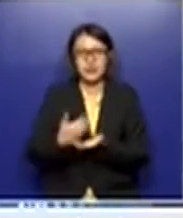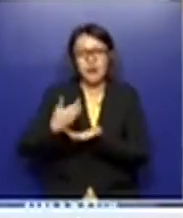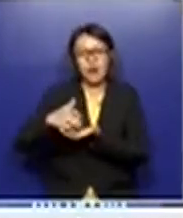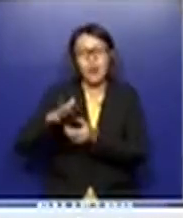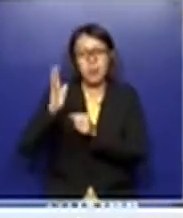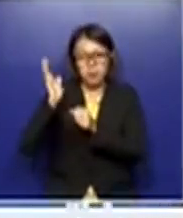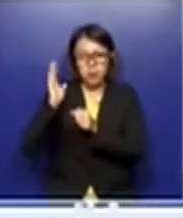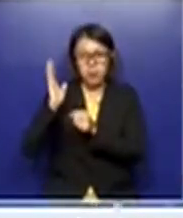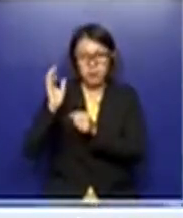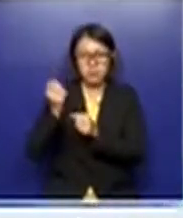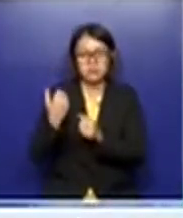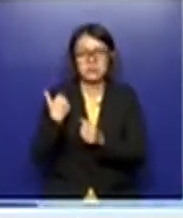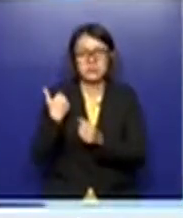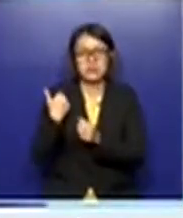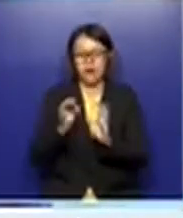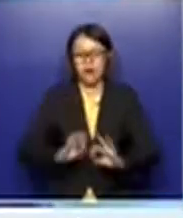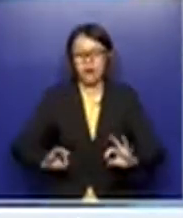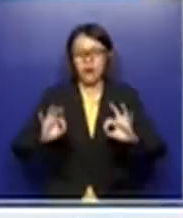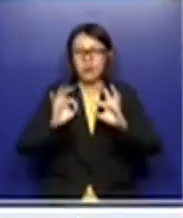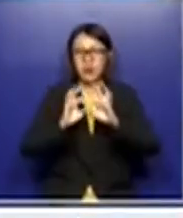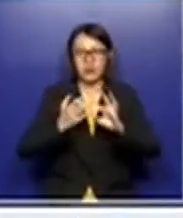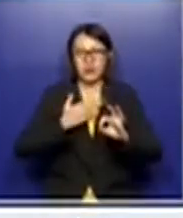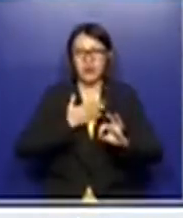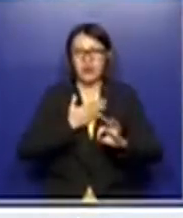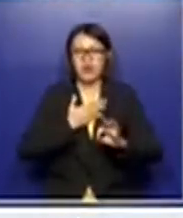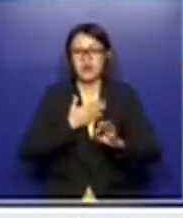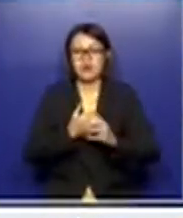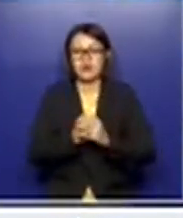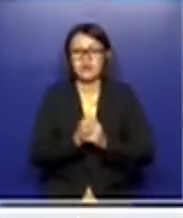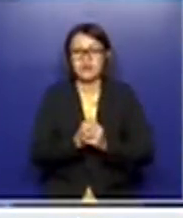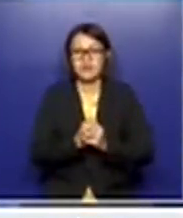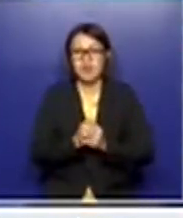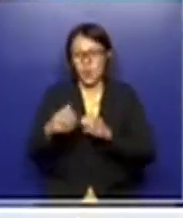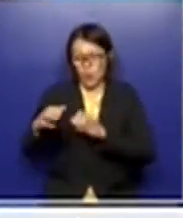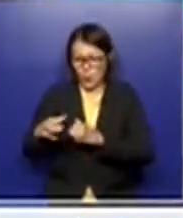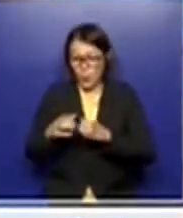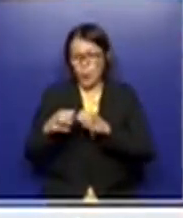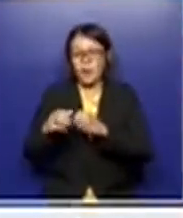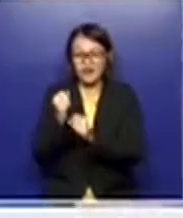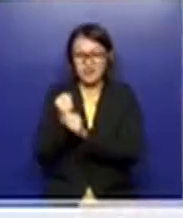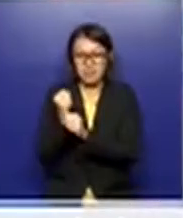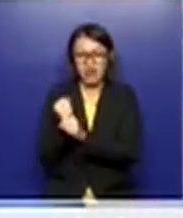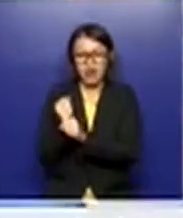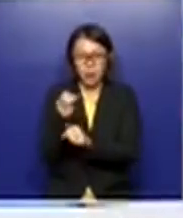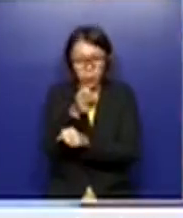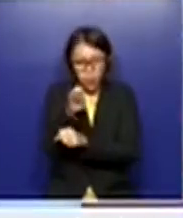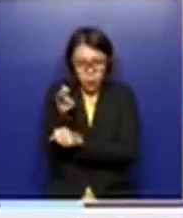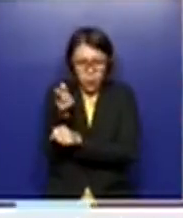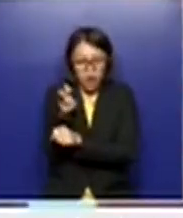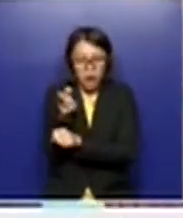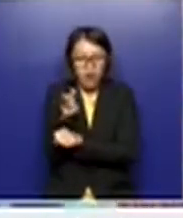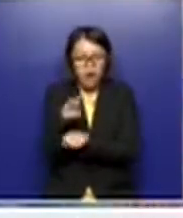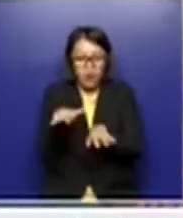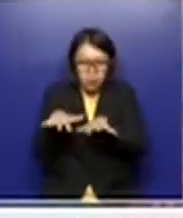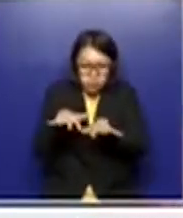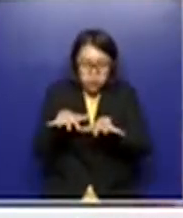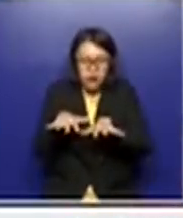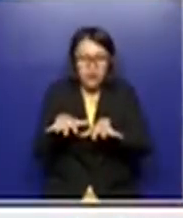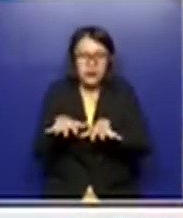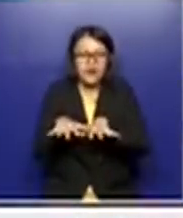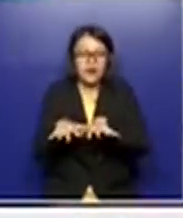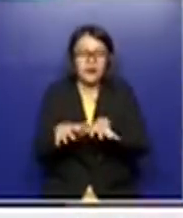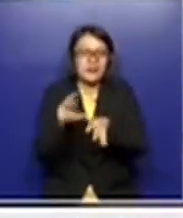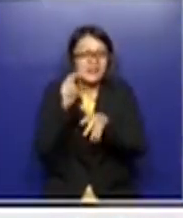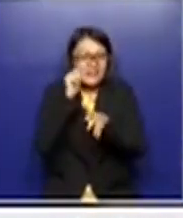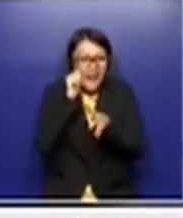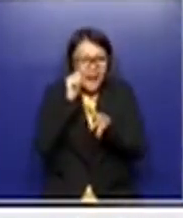ก็ยืนยันว่าเป็นประเด็นสำคัญของเรานะคะเรามีทีมทำงานของศูนย์สื่อสารภัยพิบัติเกาะติดเรื่องลุ่มน้ำท่าจีนตล